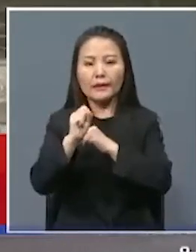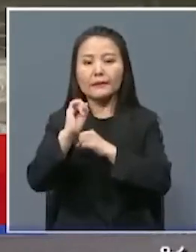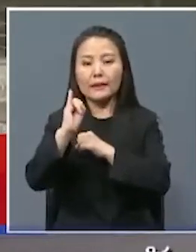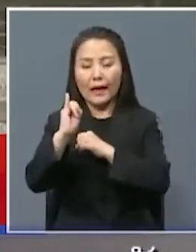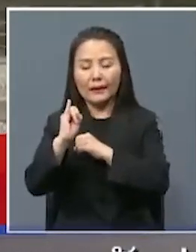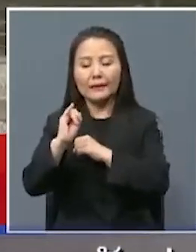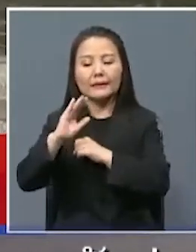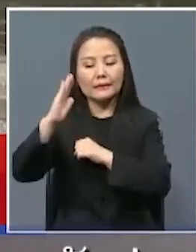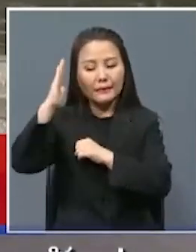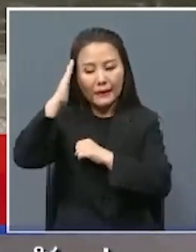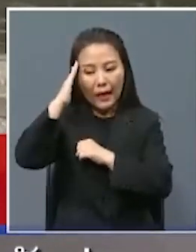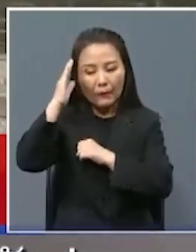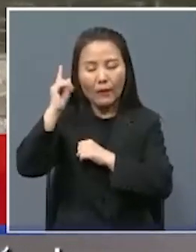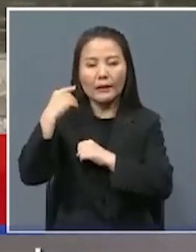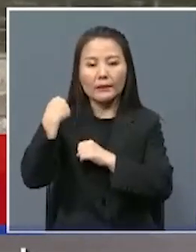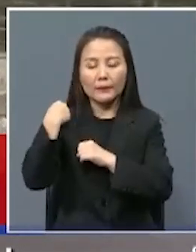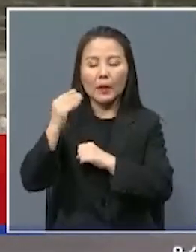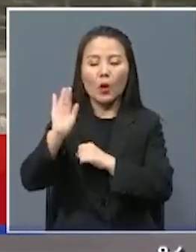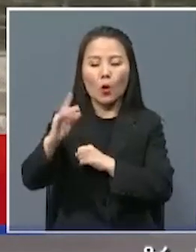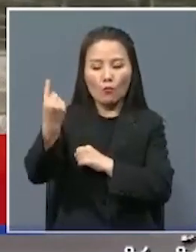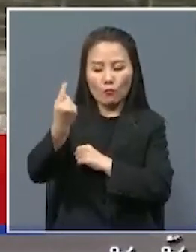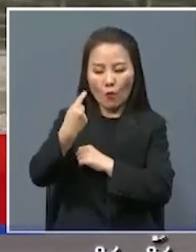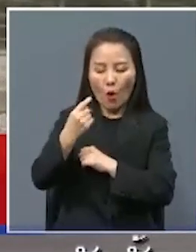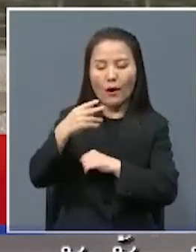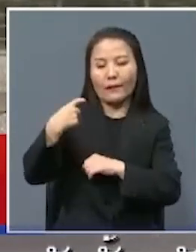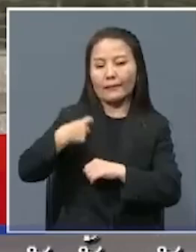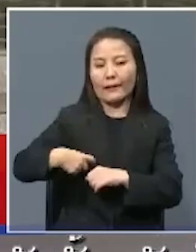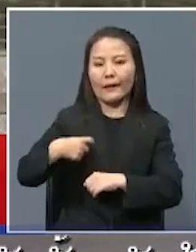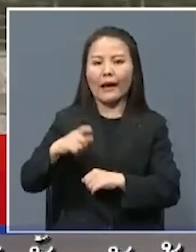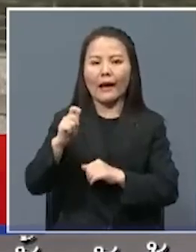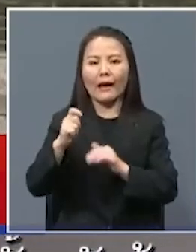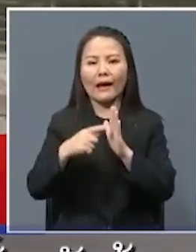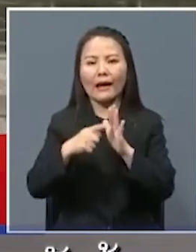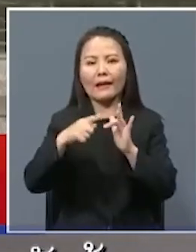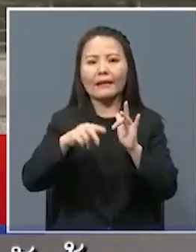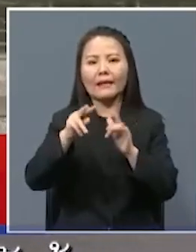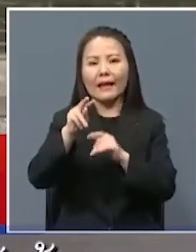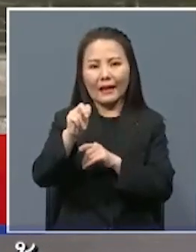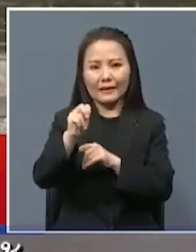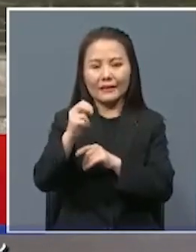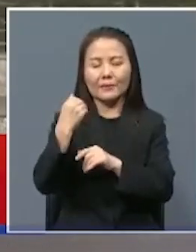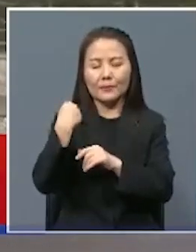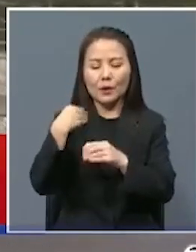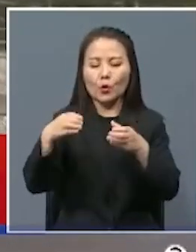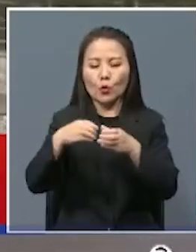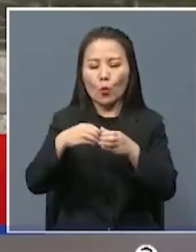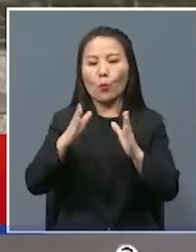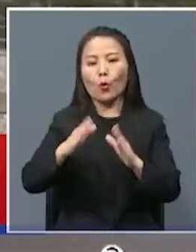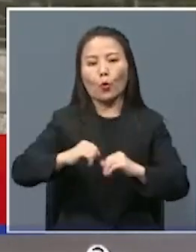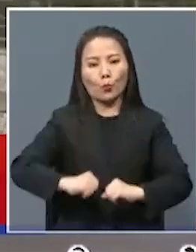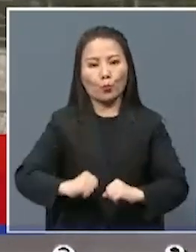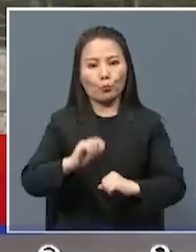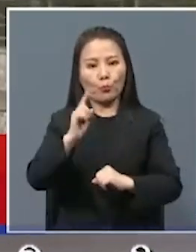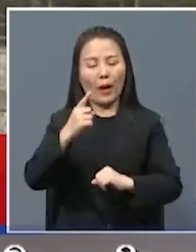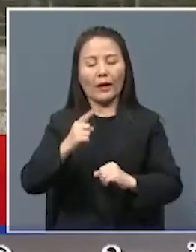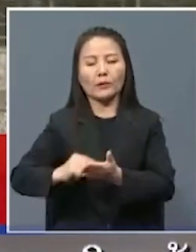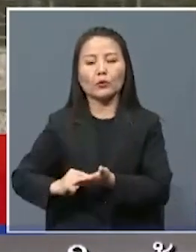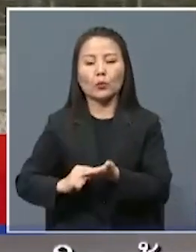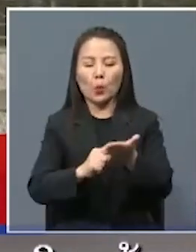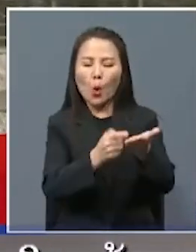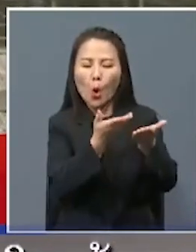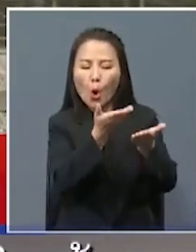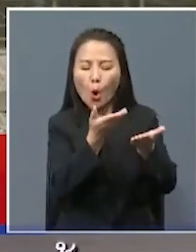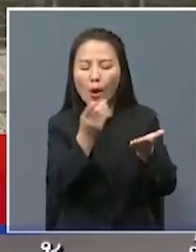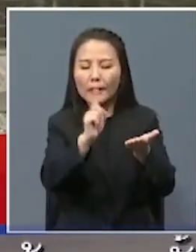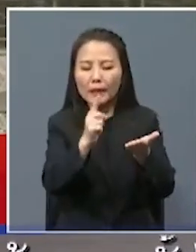ายพัทรพงศ์สุภักษรหรือว่าทนายอันนะครับตัวแทนกลุ่มคนรุ่นใหม่ประชาธิปไตยบริสุทธิ์ที่ได้มายื่นเรื่องขอให้ตรว